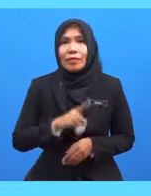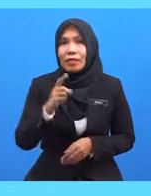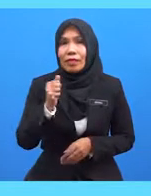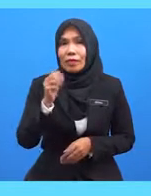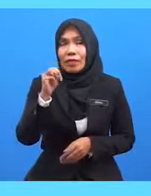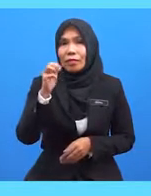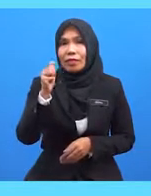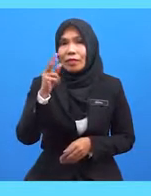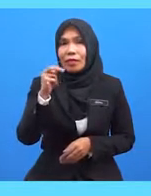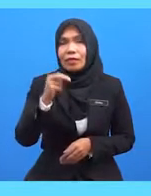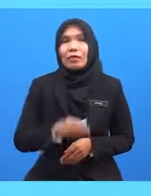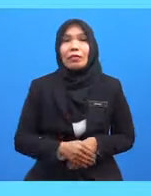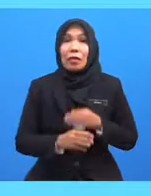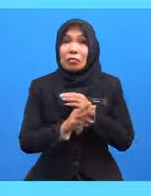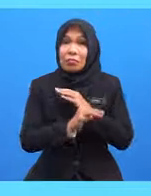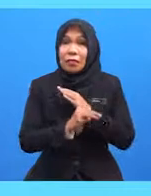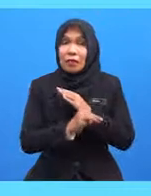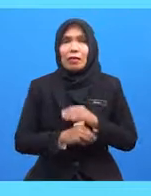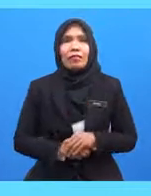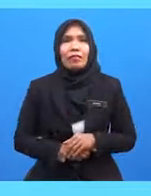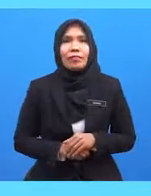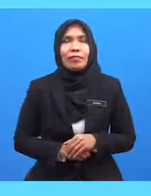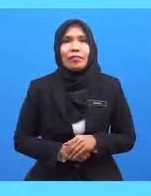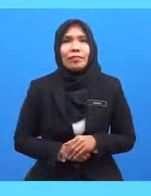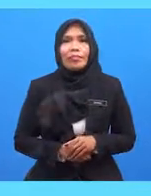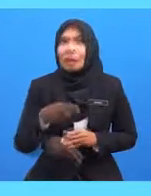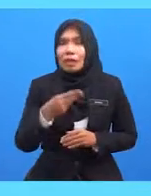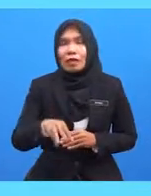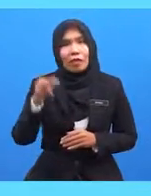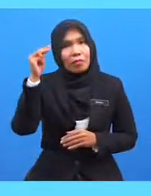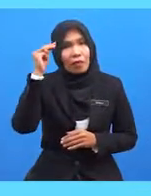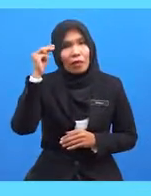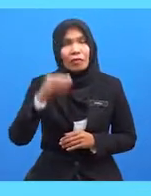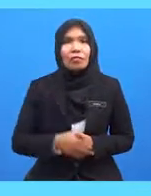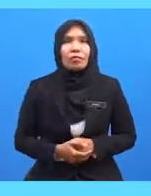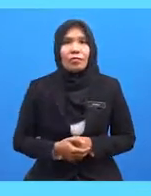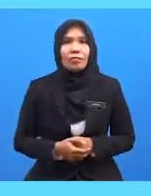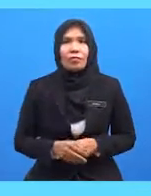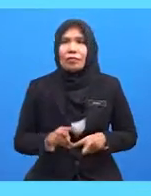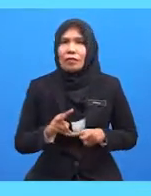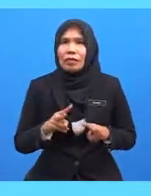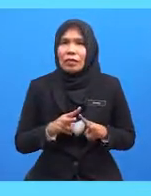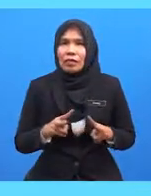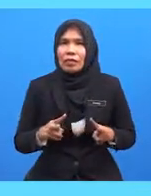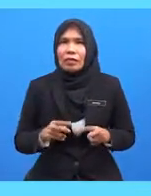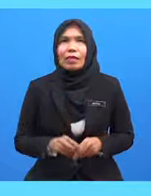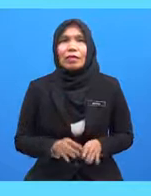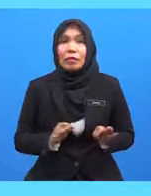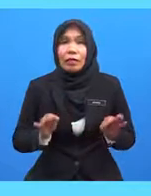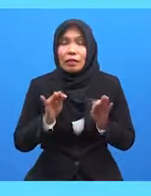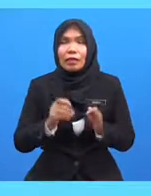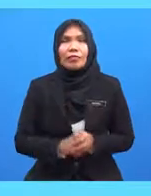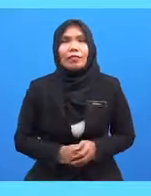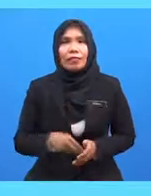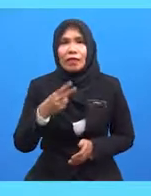karya sastra yang penting ialah Sejarah Melayu atau Sulalatus Salatin, Hikayat Hang